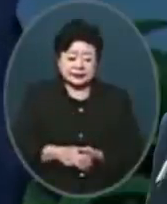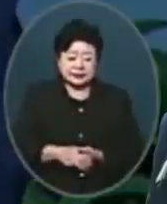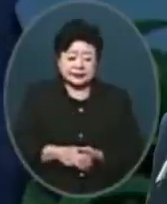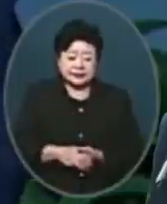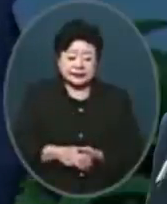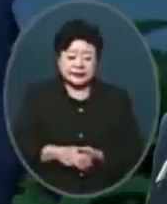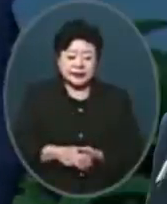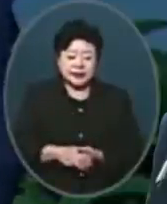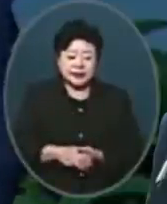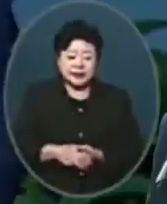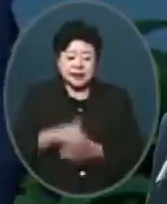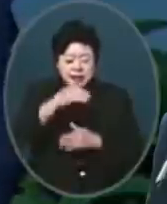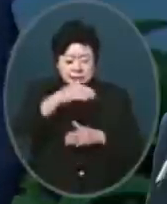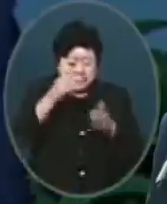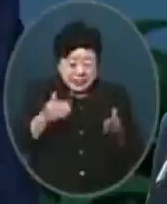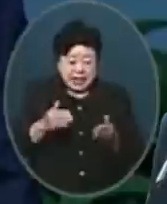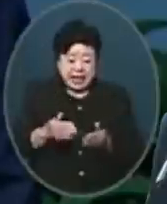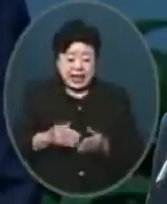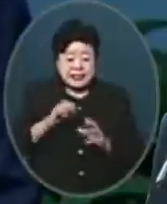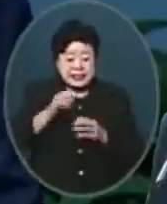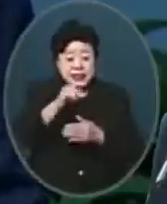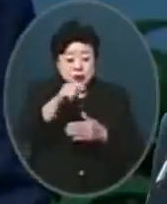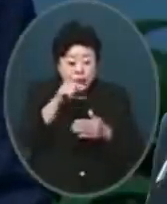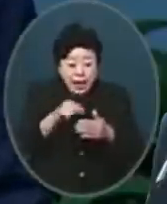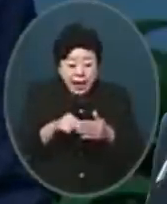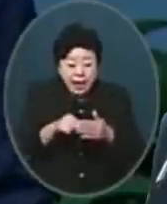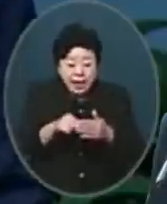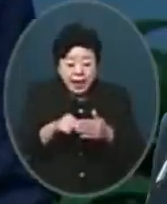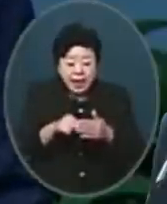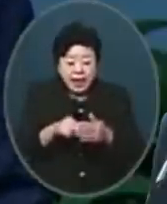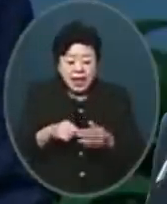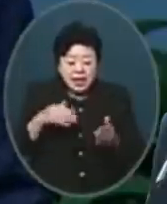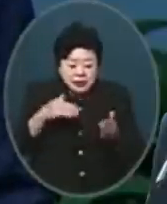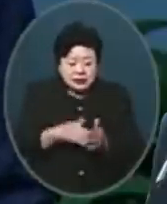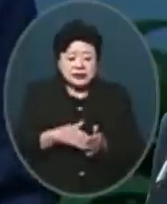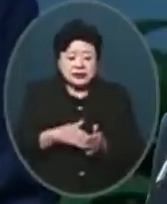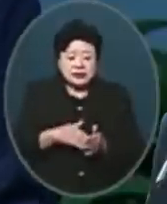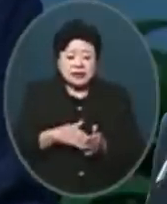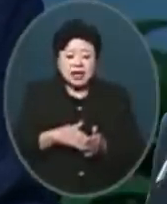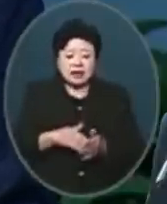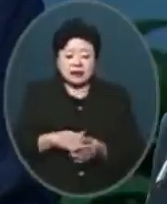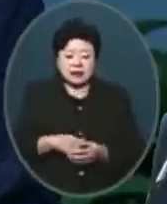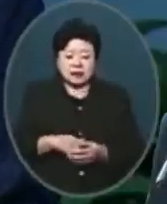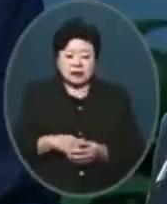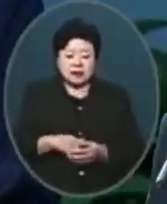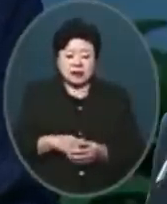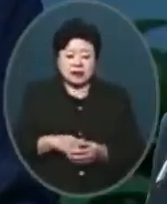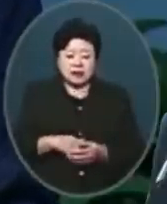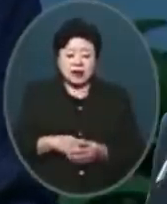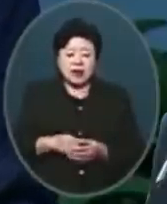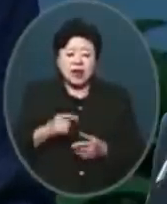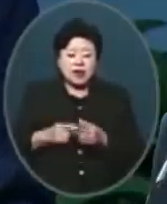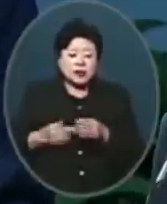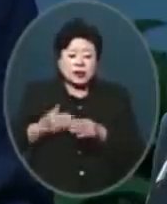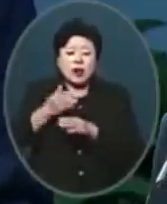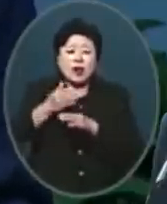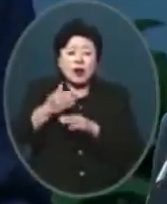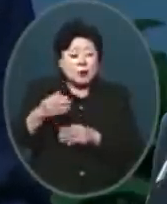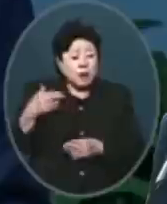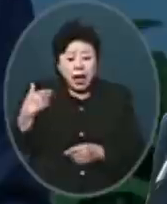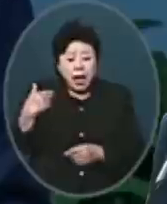입체의 이 세계 속에 끝이 남는 것입니다. 이 사람도